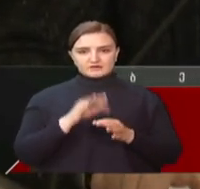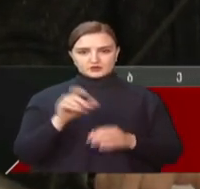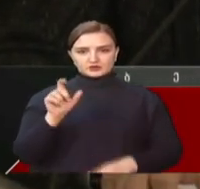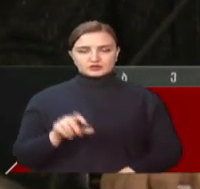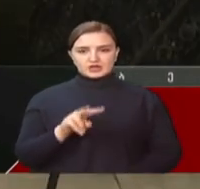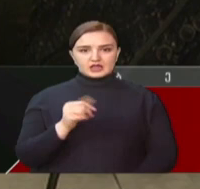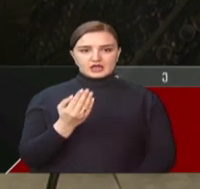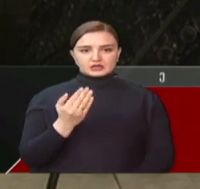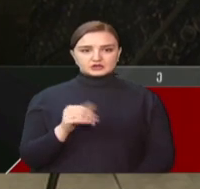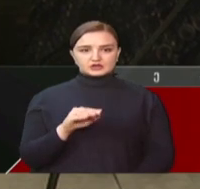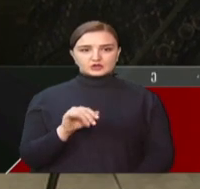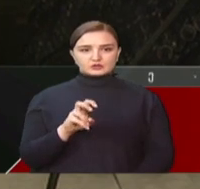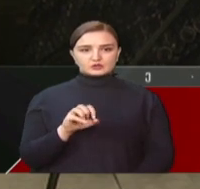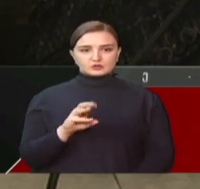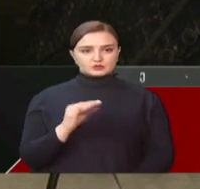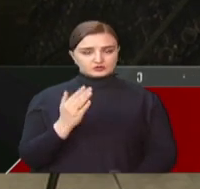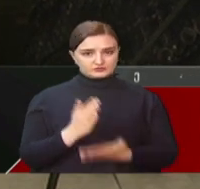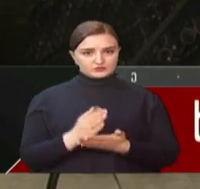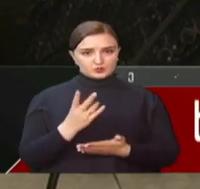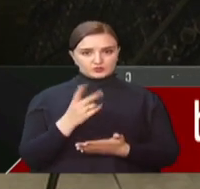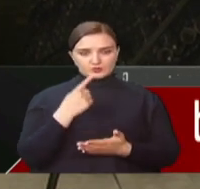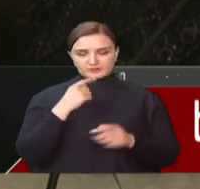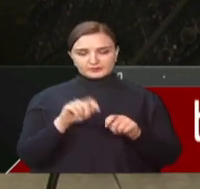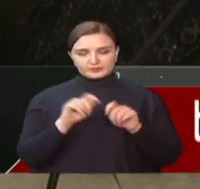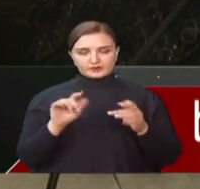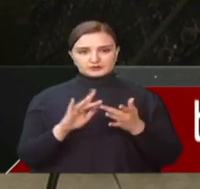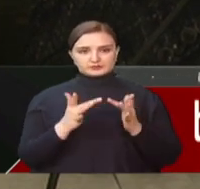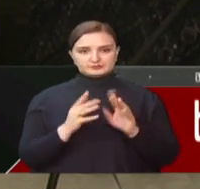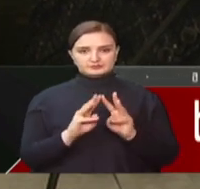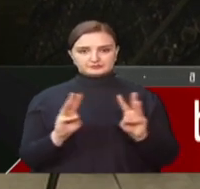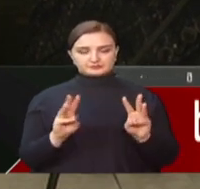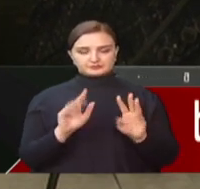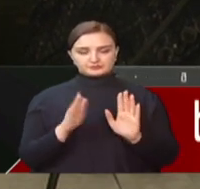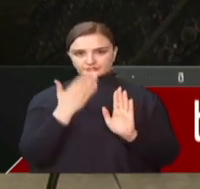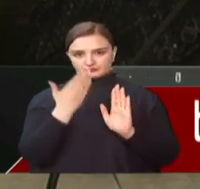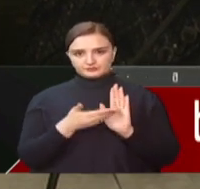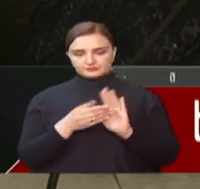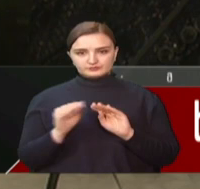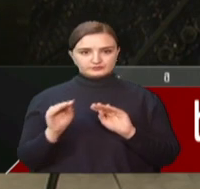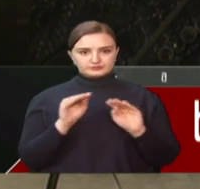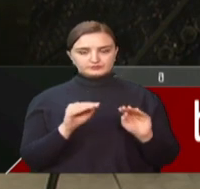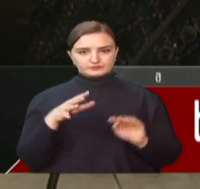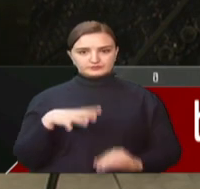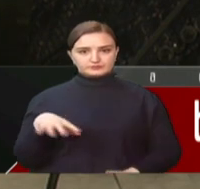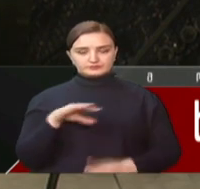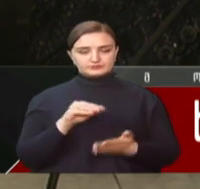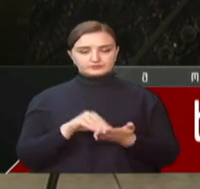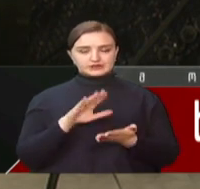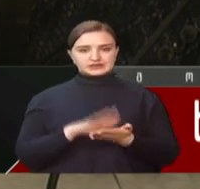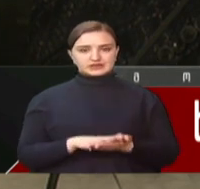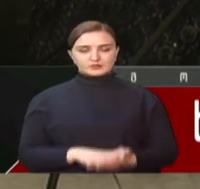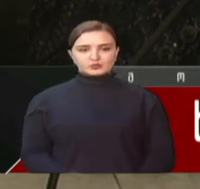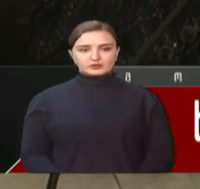ușit, centanaris, unde și ei knaz ertiani reestri sadats. Წარმოდგენილ იქნება საქართველოში